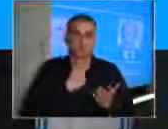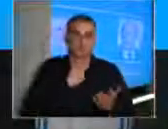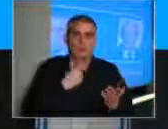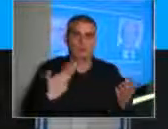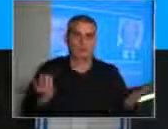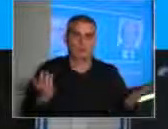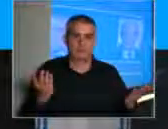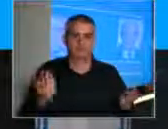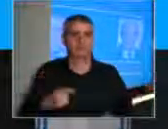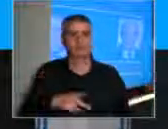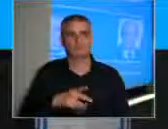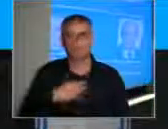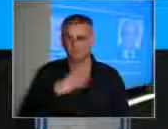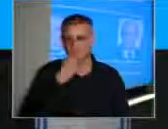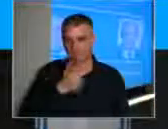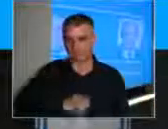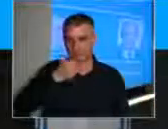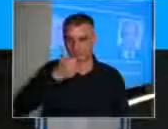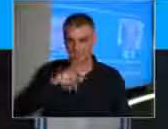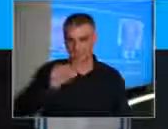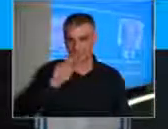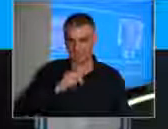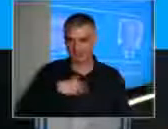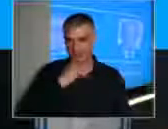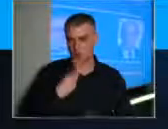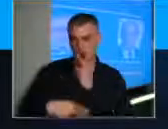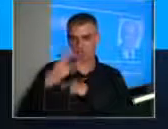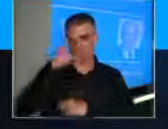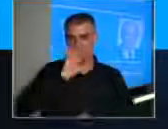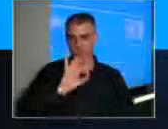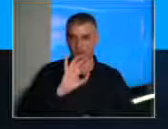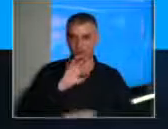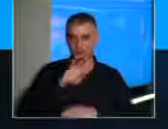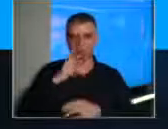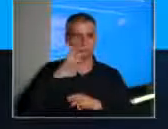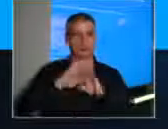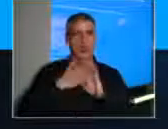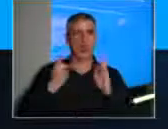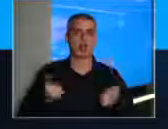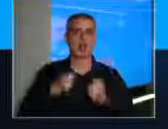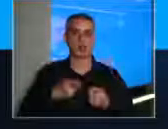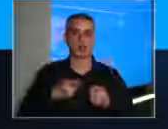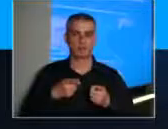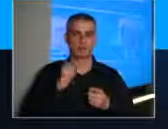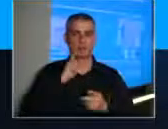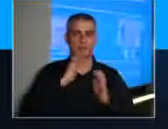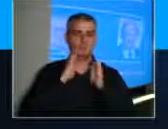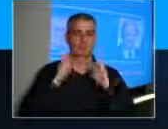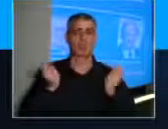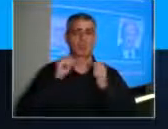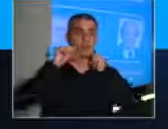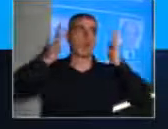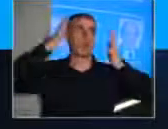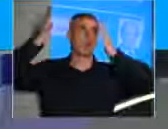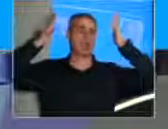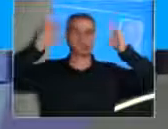אחרת. השר אלקין, תסלח לי, אני חוזר איתך אחורה רגע לתזה שלכם שממנה יוצא כל הקמפיין הזה שמכונה בתקשורת קמפיין הגוולט,